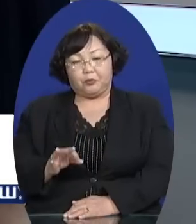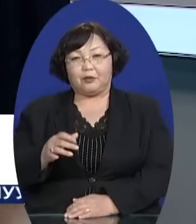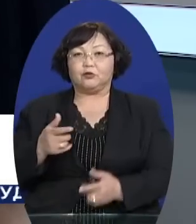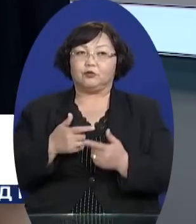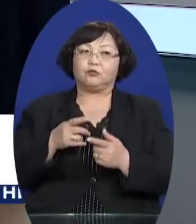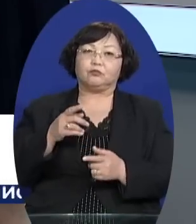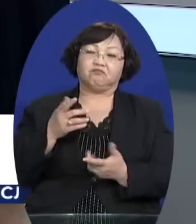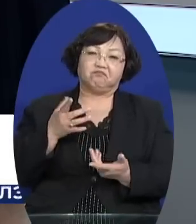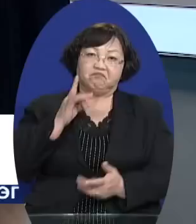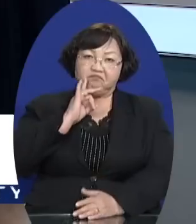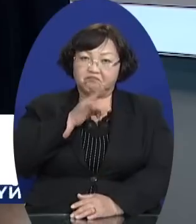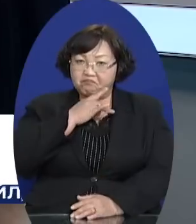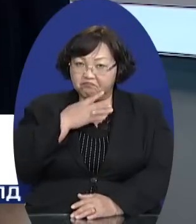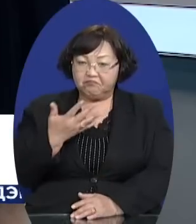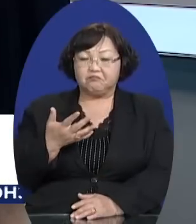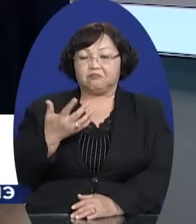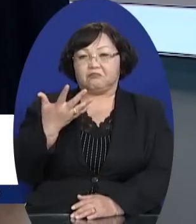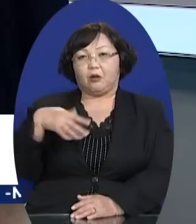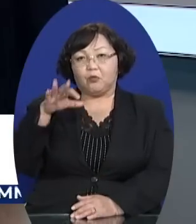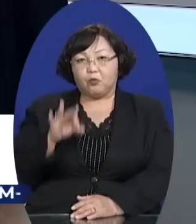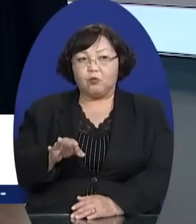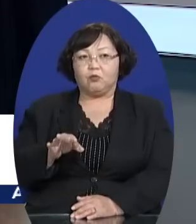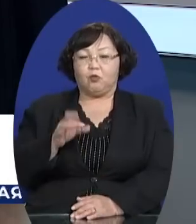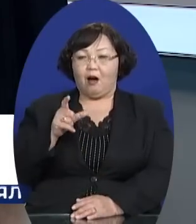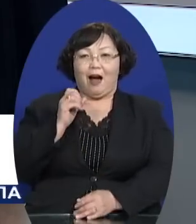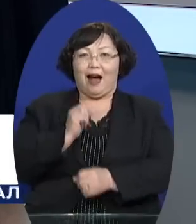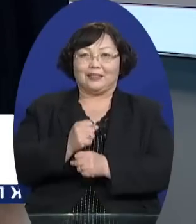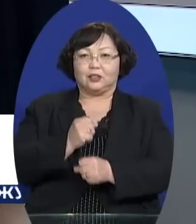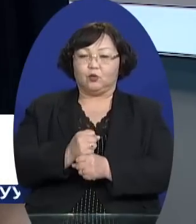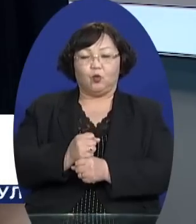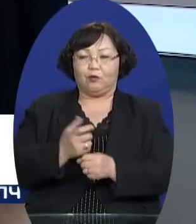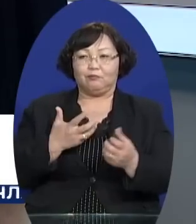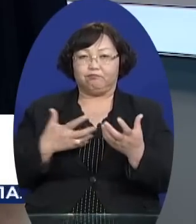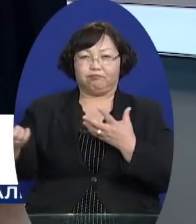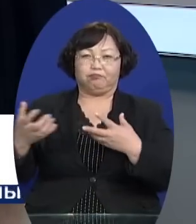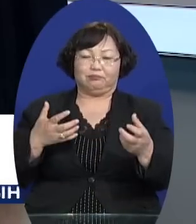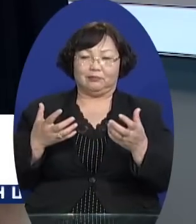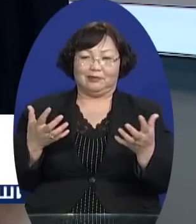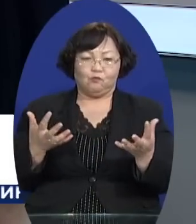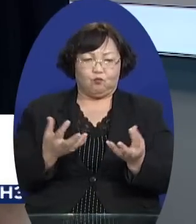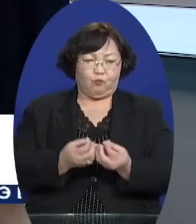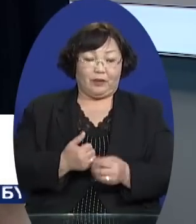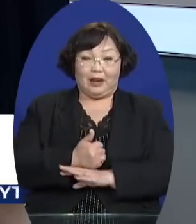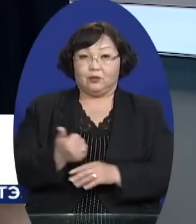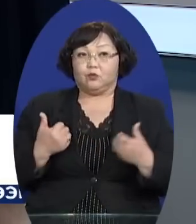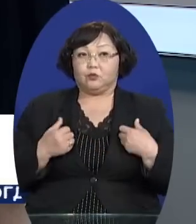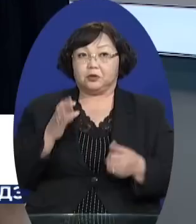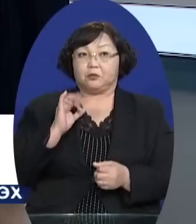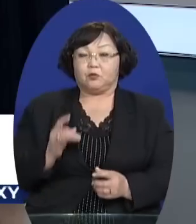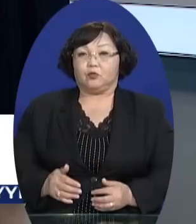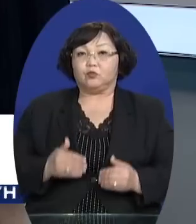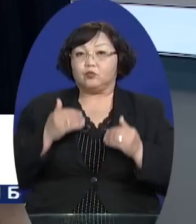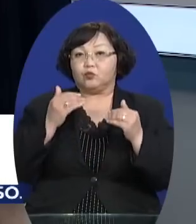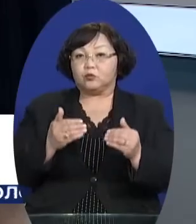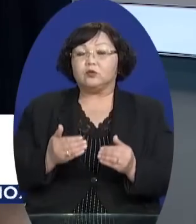газрын салбарын одоо 50 орчим хуваар хүний нөөцөө алдсан гэсэн одоо юм статистик тав мэдээлэл бий. За тиймээс аялал жуулчлалын одоо салбарыг хөгжүүлэхэд чухал